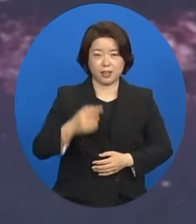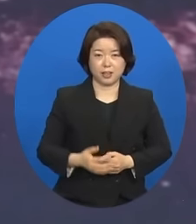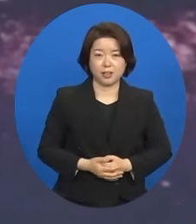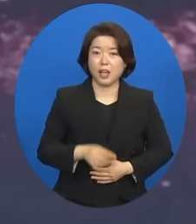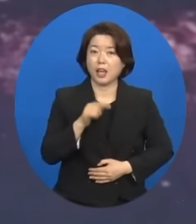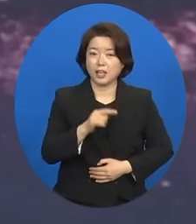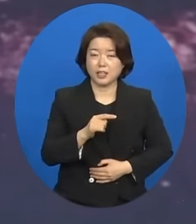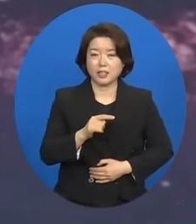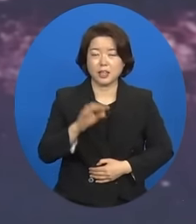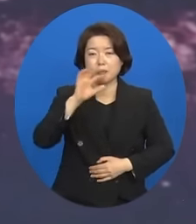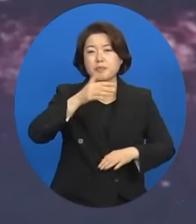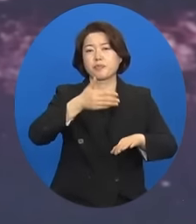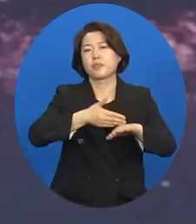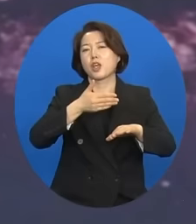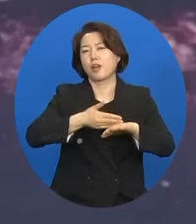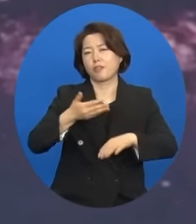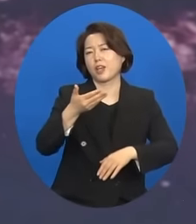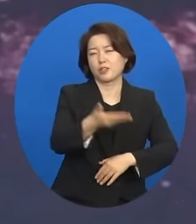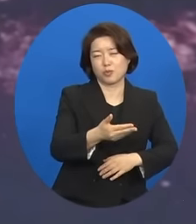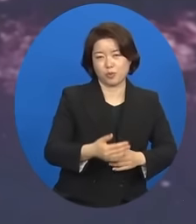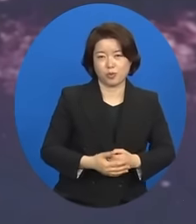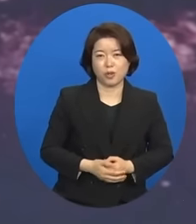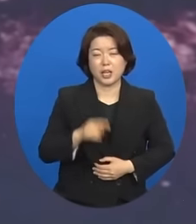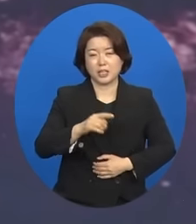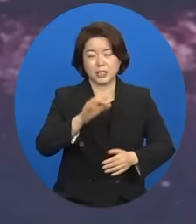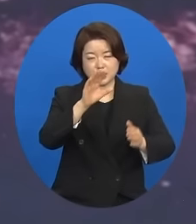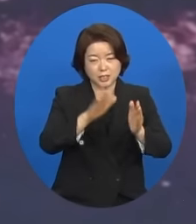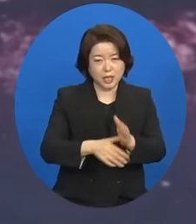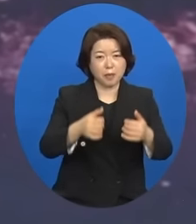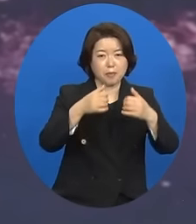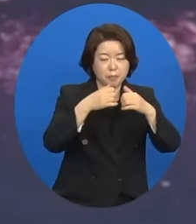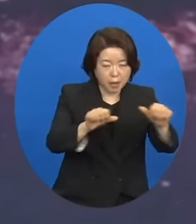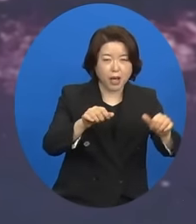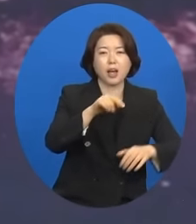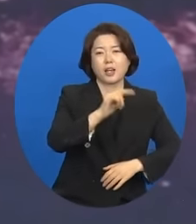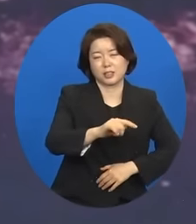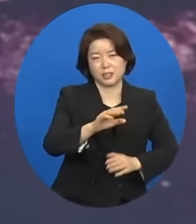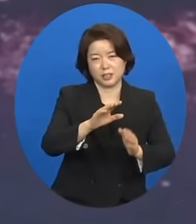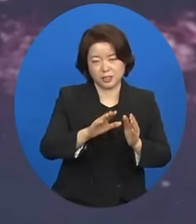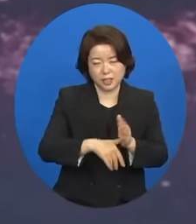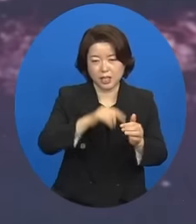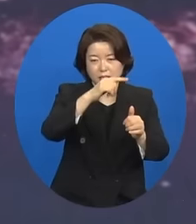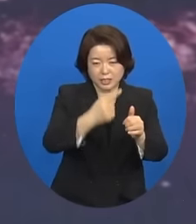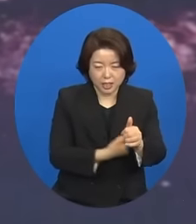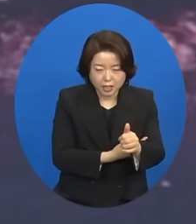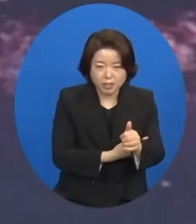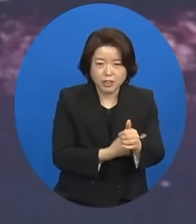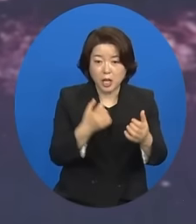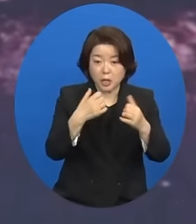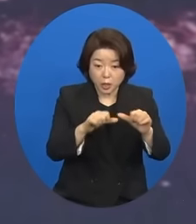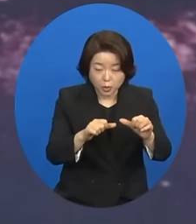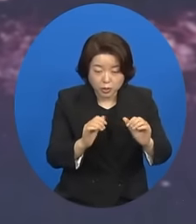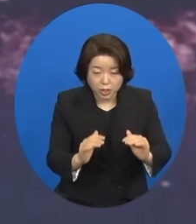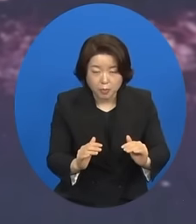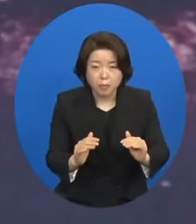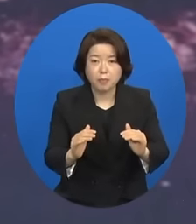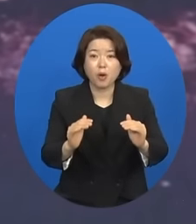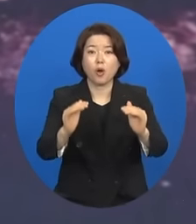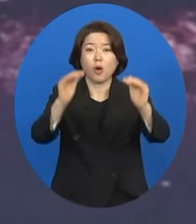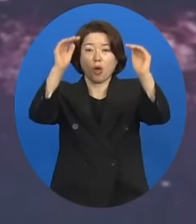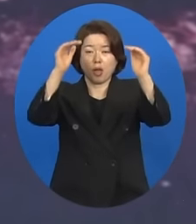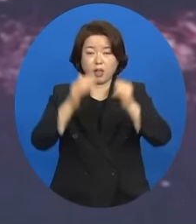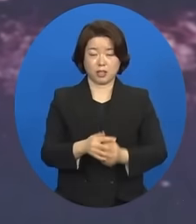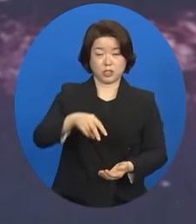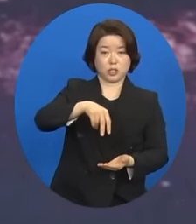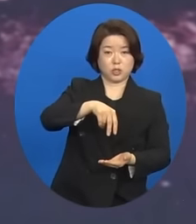바로 연단이 그때 깨어집니다 그때 부서집니다 그래야만 성숙합니다 사람은 섰을 때는 잘하지